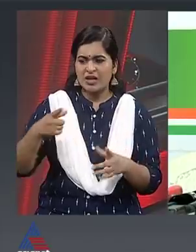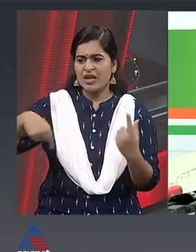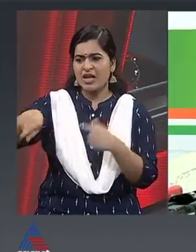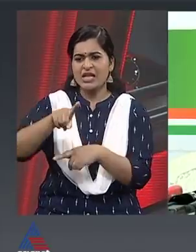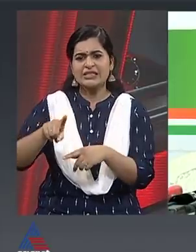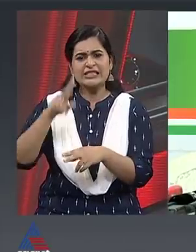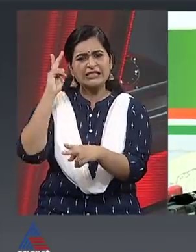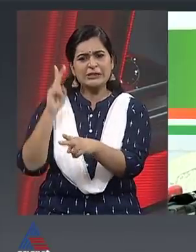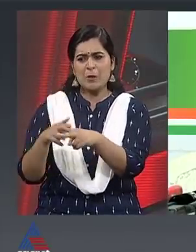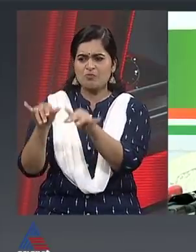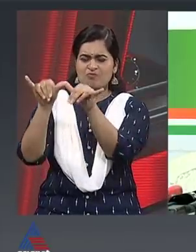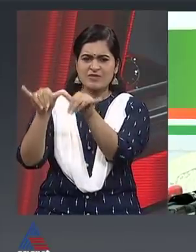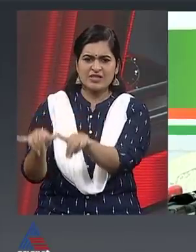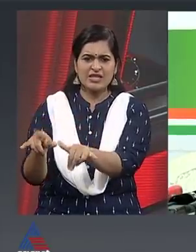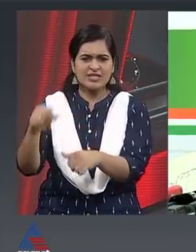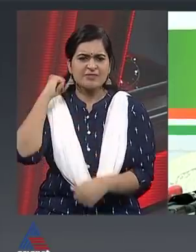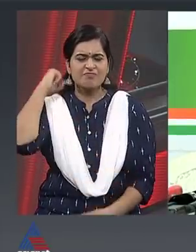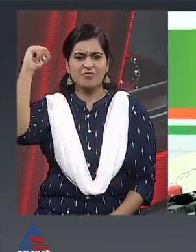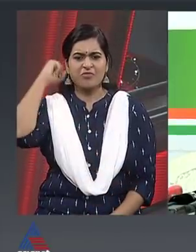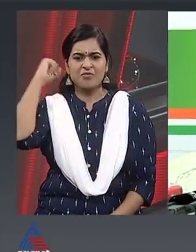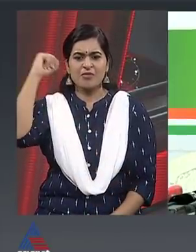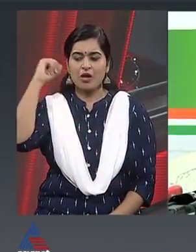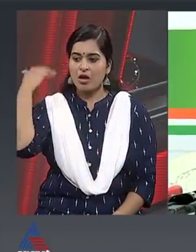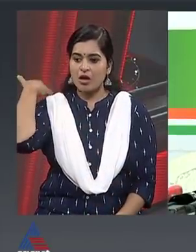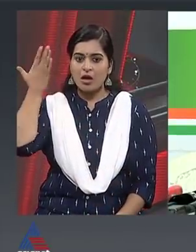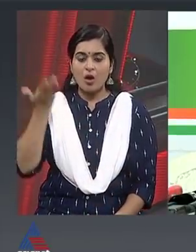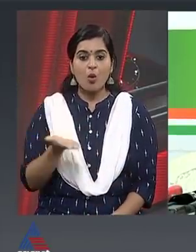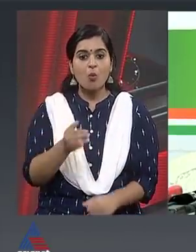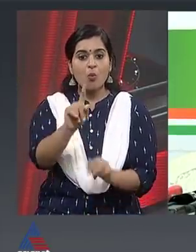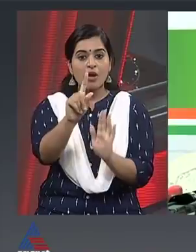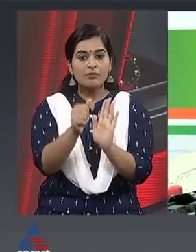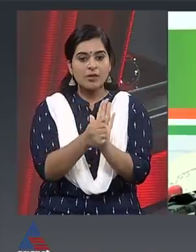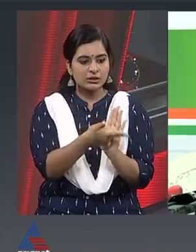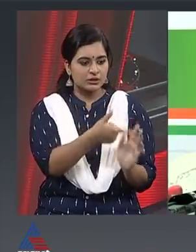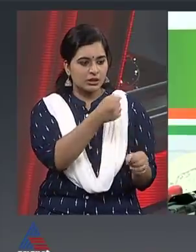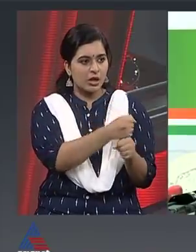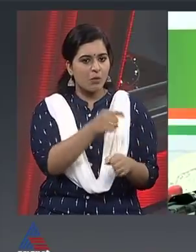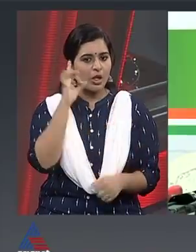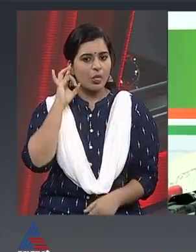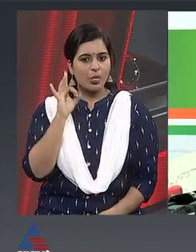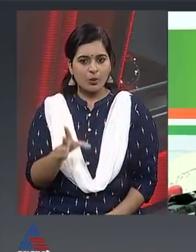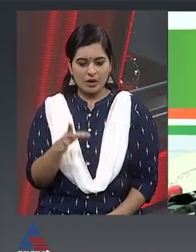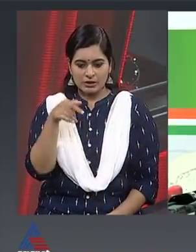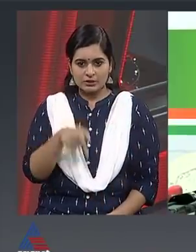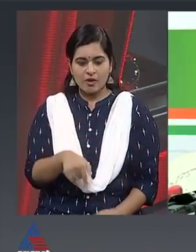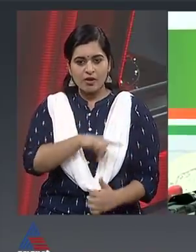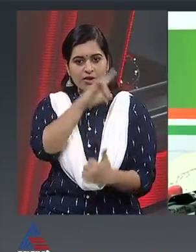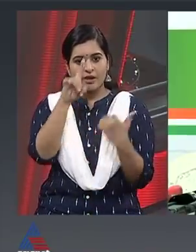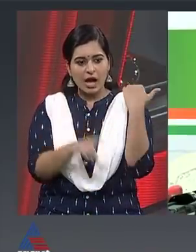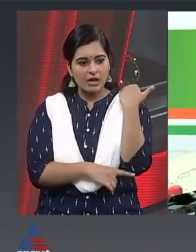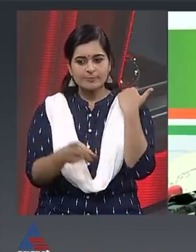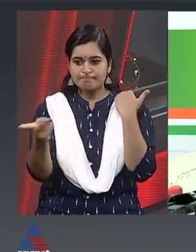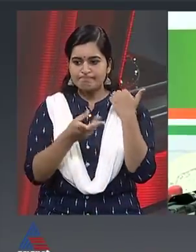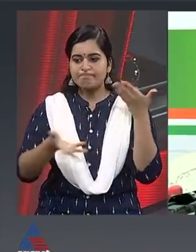നടത്തിയ സമരത്തെ ഇത്രയും കാലം പുച്ഛിച്ചിരുന്നവർക്ക് അവസാനം ഒരു ചർച്ച